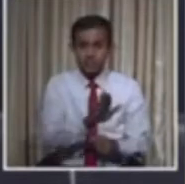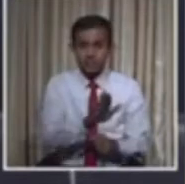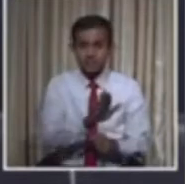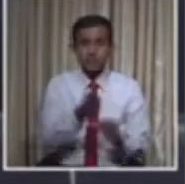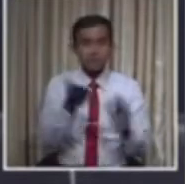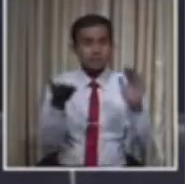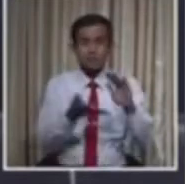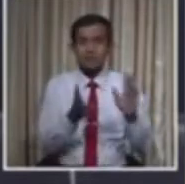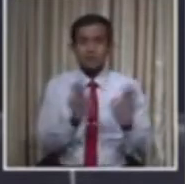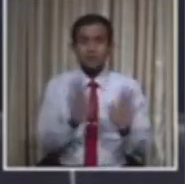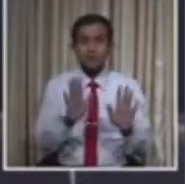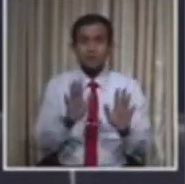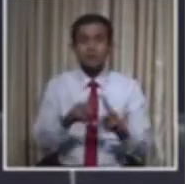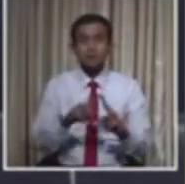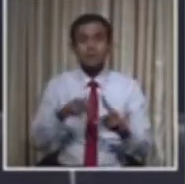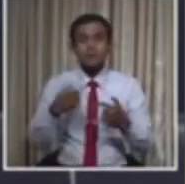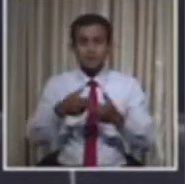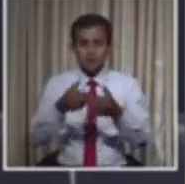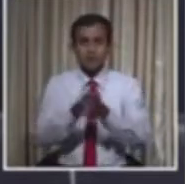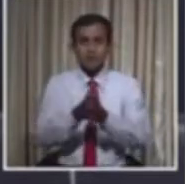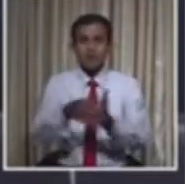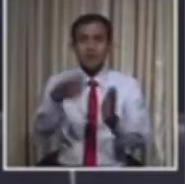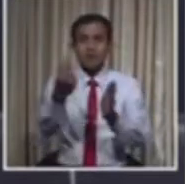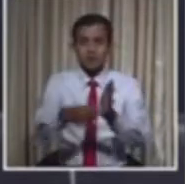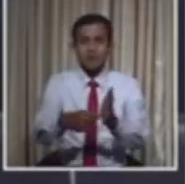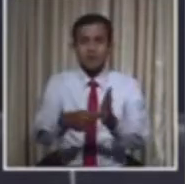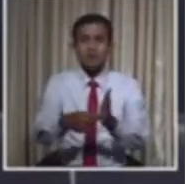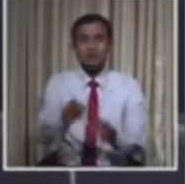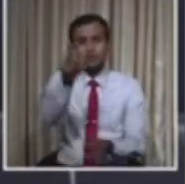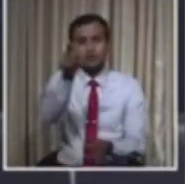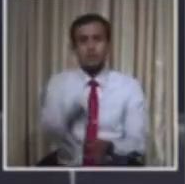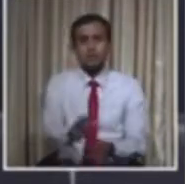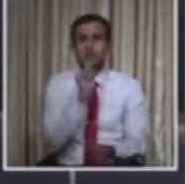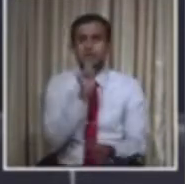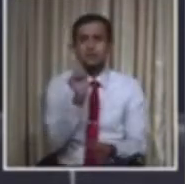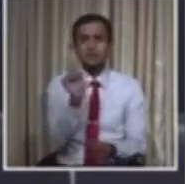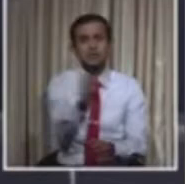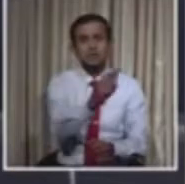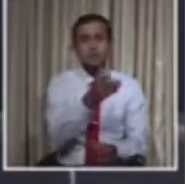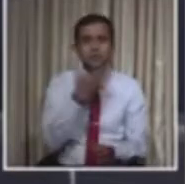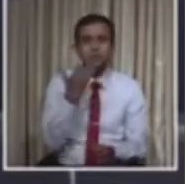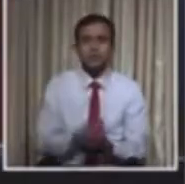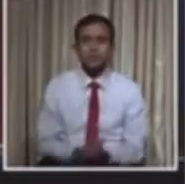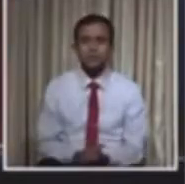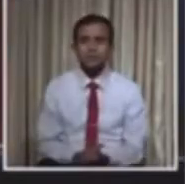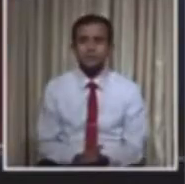යටතේ නෙමෙයි වෙනම ස්වාධීනව මේක අත්සංකරේ ඒ නිසා ඔබතුමාට ඒ නියෝගය දෙන්න පුළුවන්